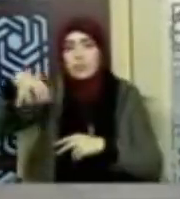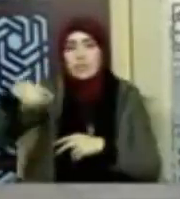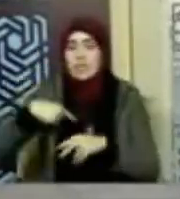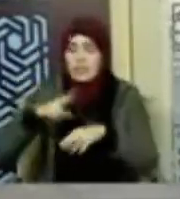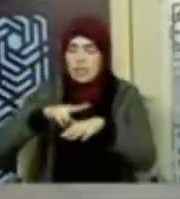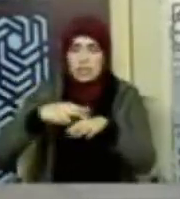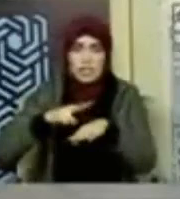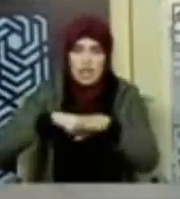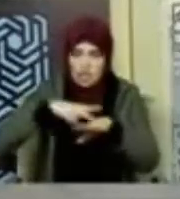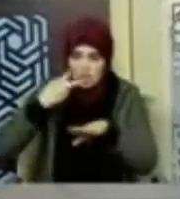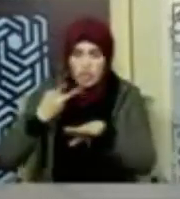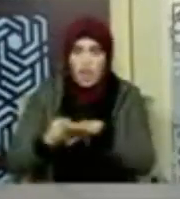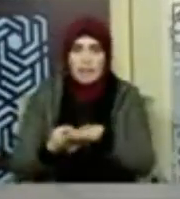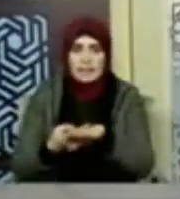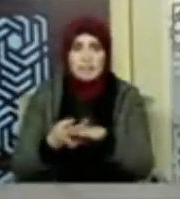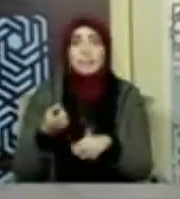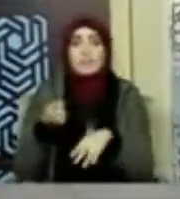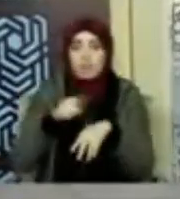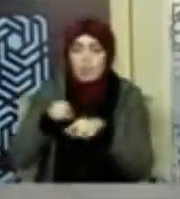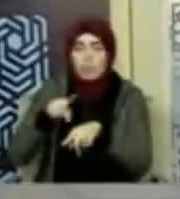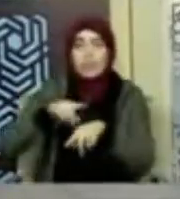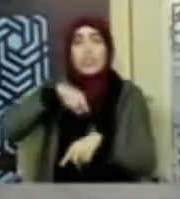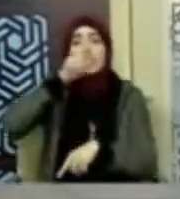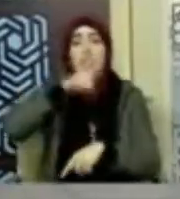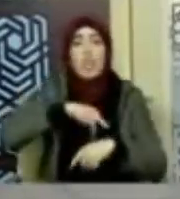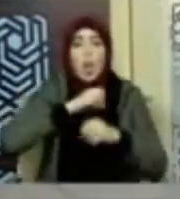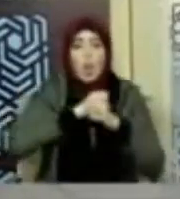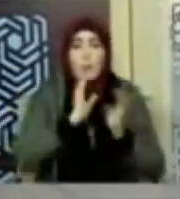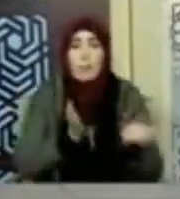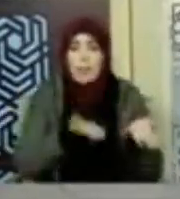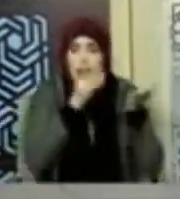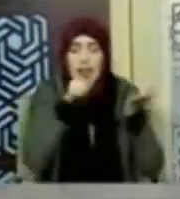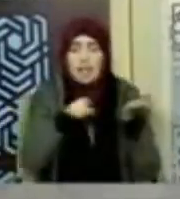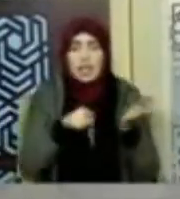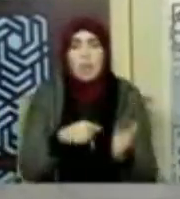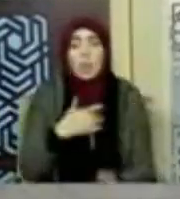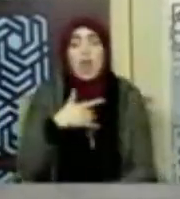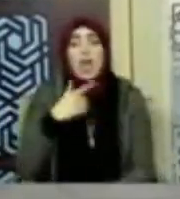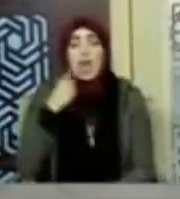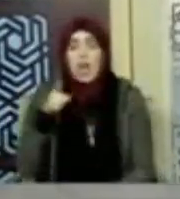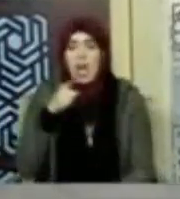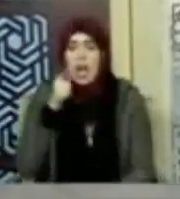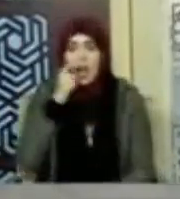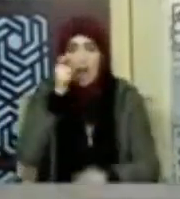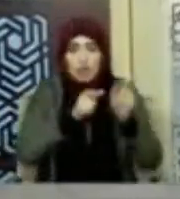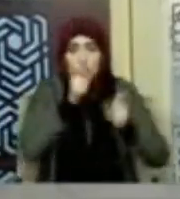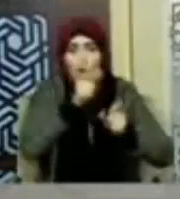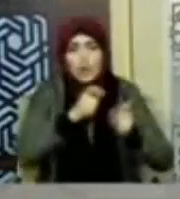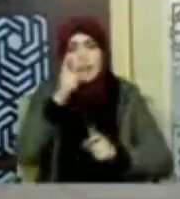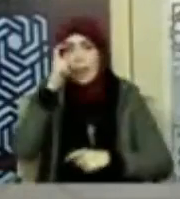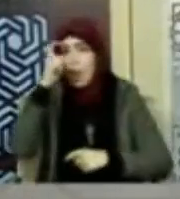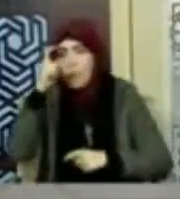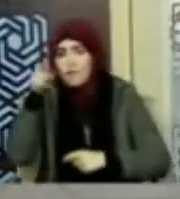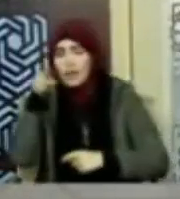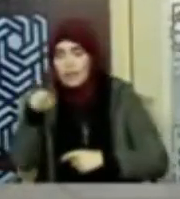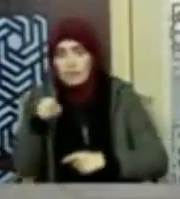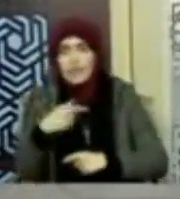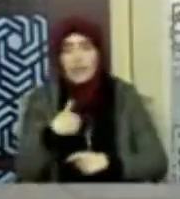هؤلاء شهيدا؟ يومئذ يود الذين كفروا وعصوا